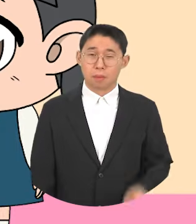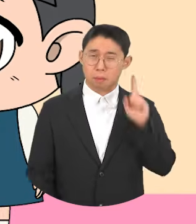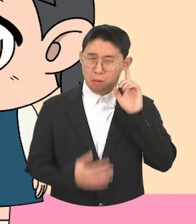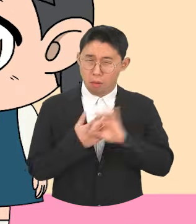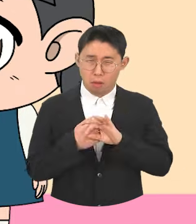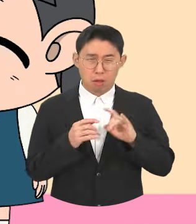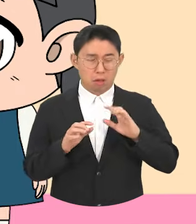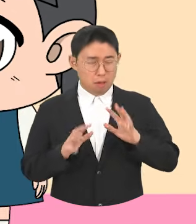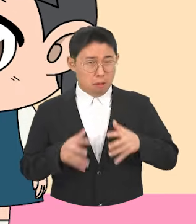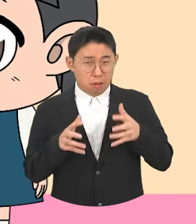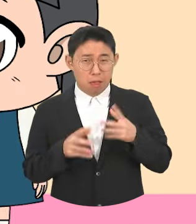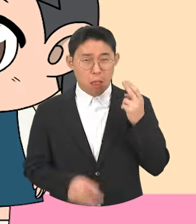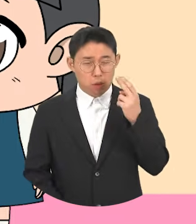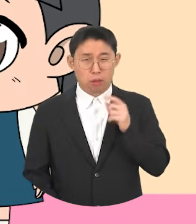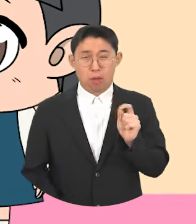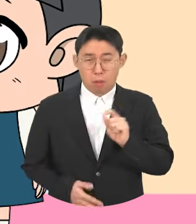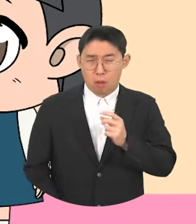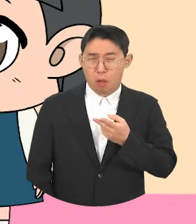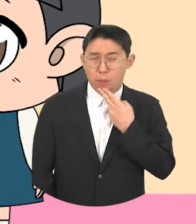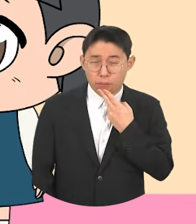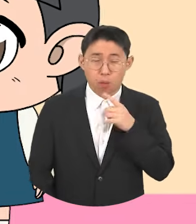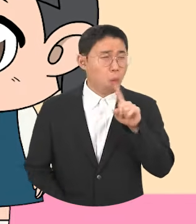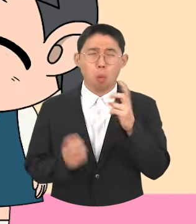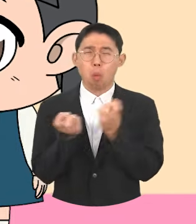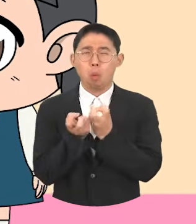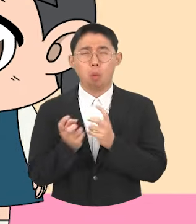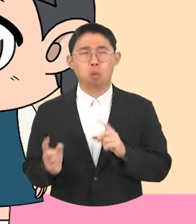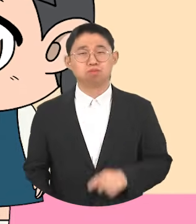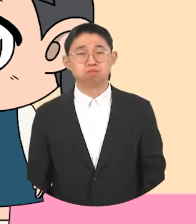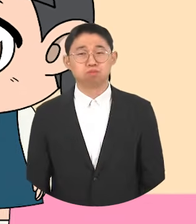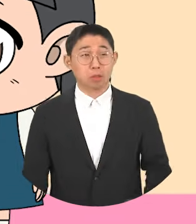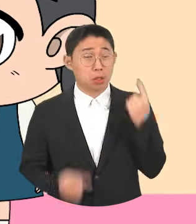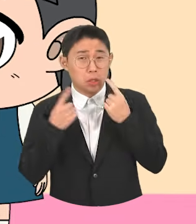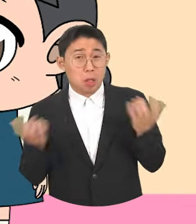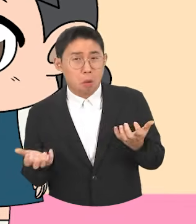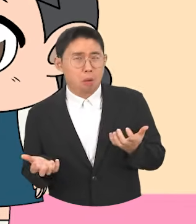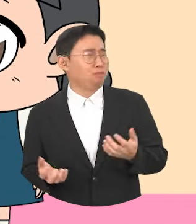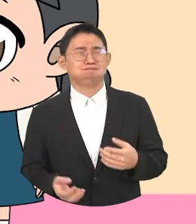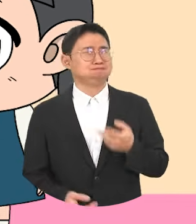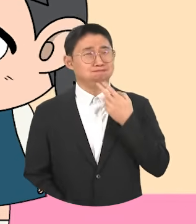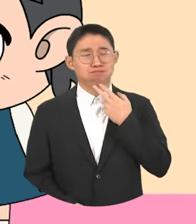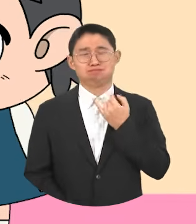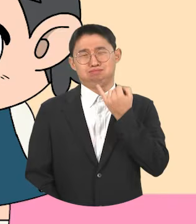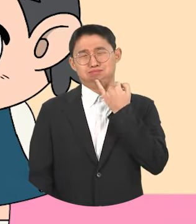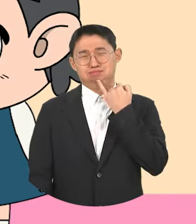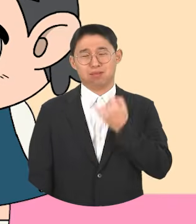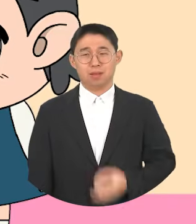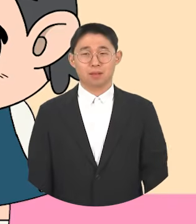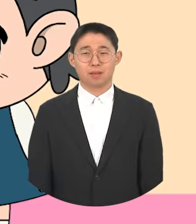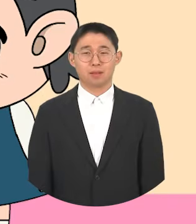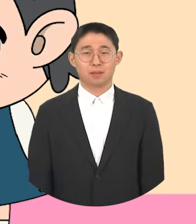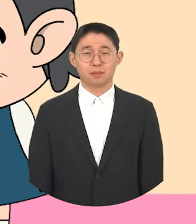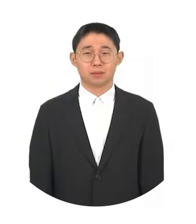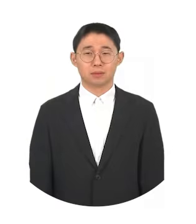그래? 만약 우리 세상에 가위와 연필이 없다면 어떻게 될까? 다칠 일이 없으니 좋지